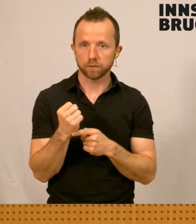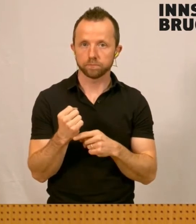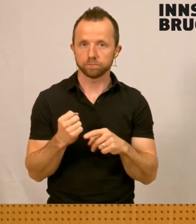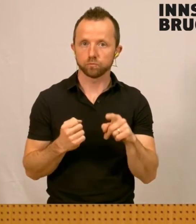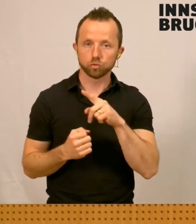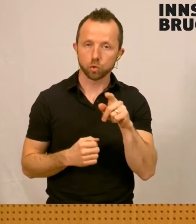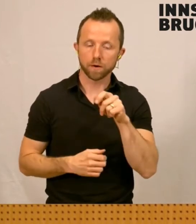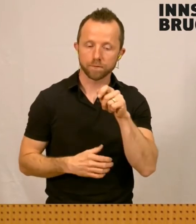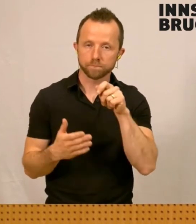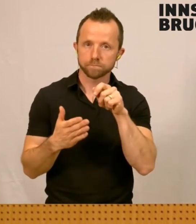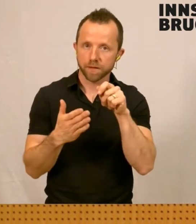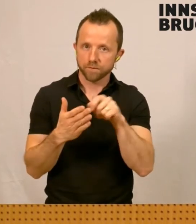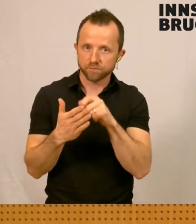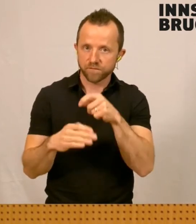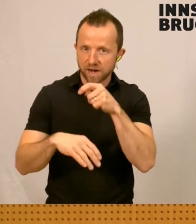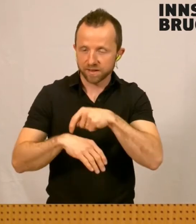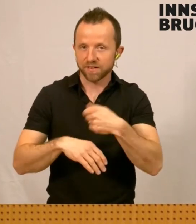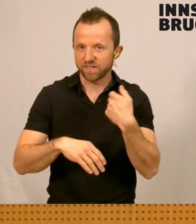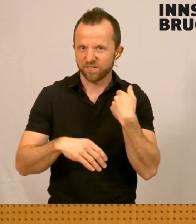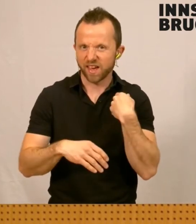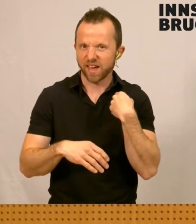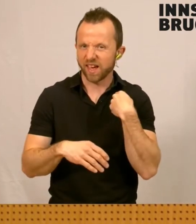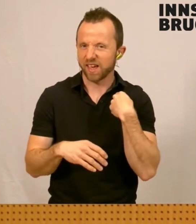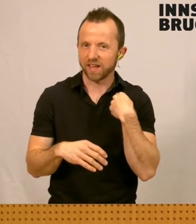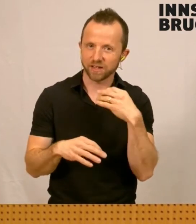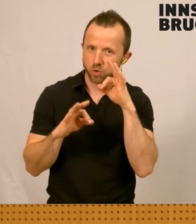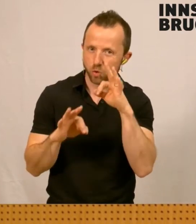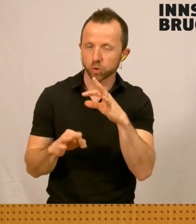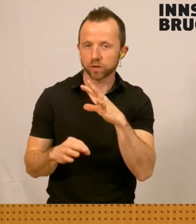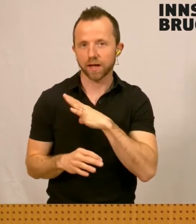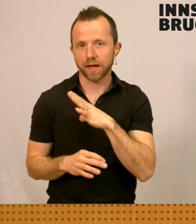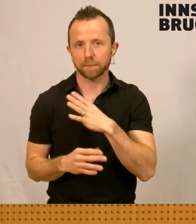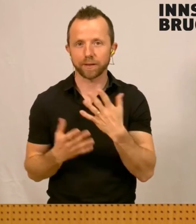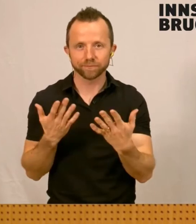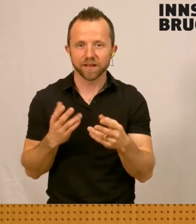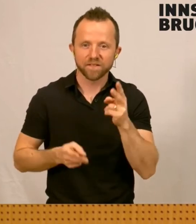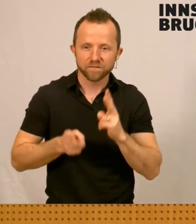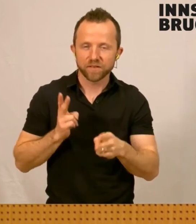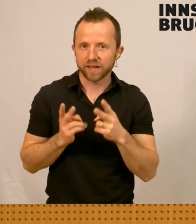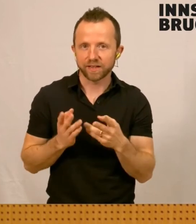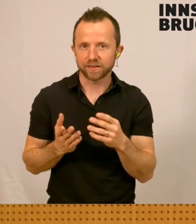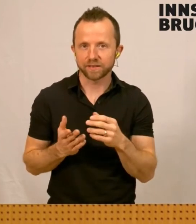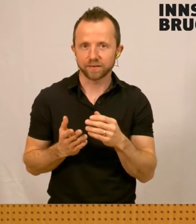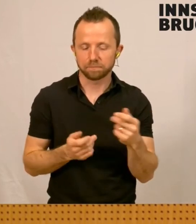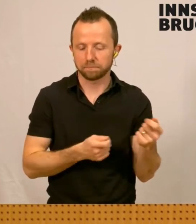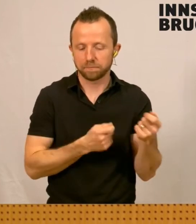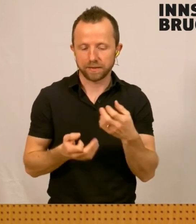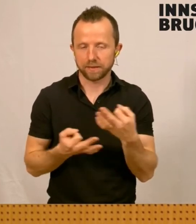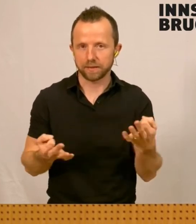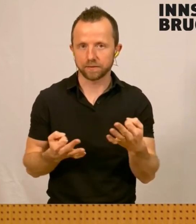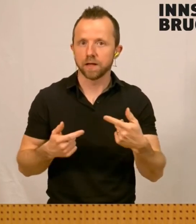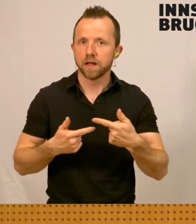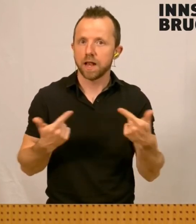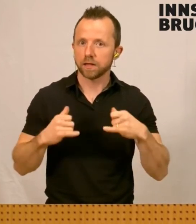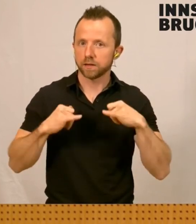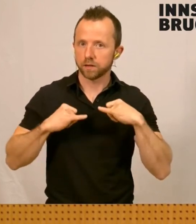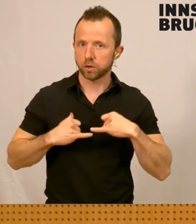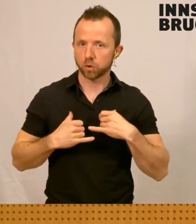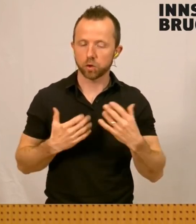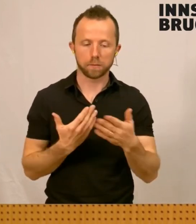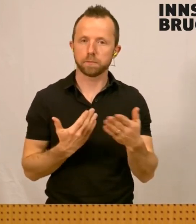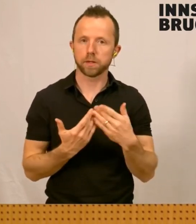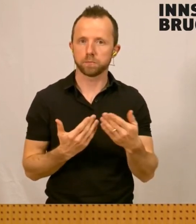wären vielleicht taktisch reizvoll, sind aber möglicherweise zu kurz gegriffen. Das Land Tirol beschließt zum